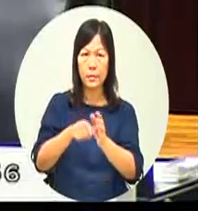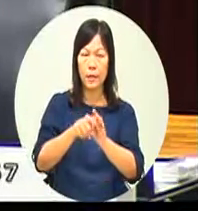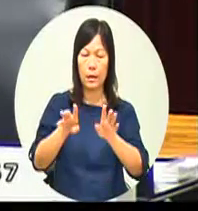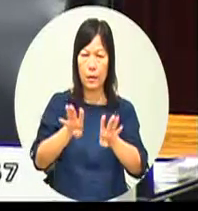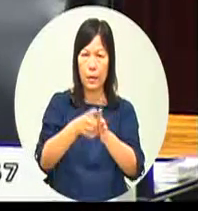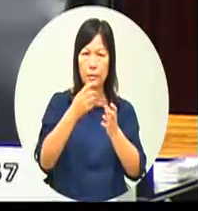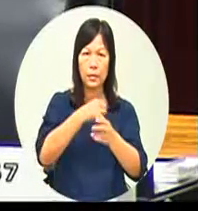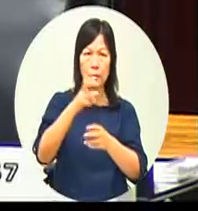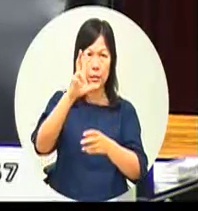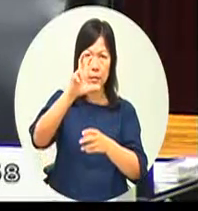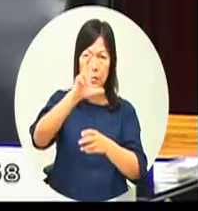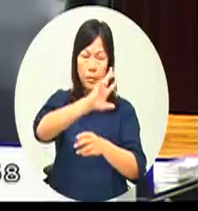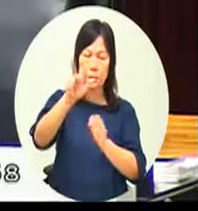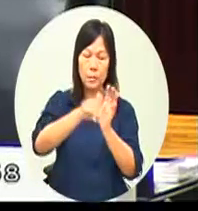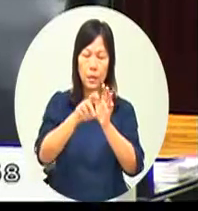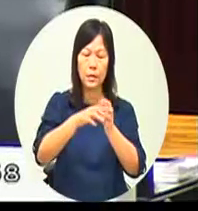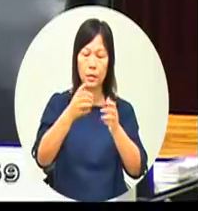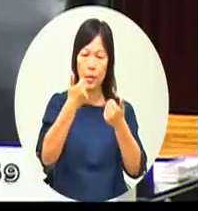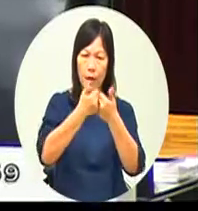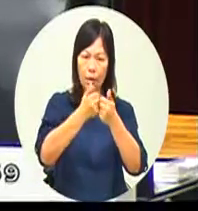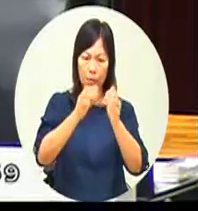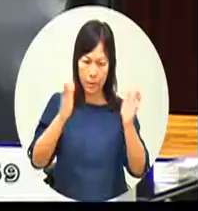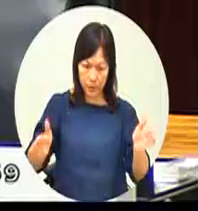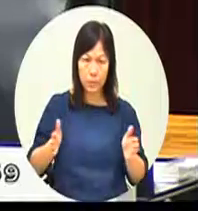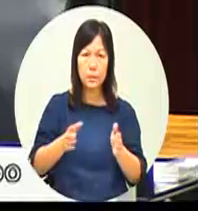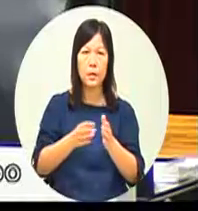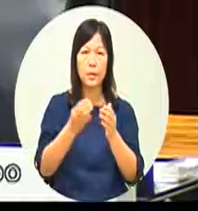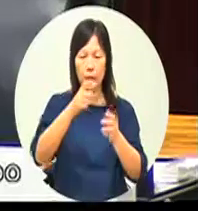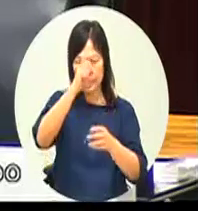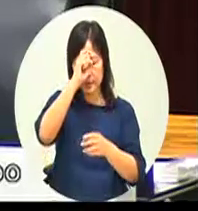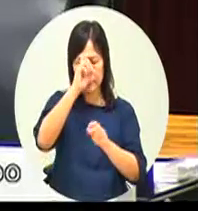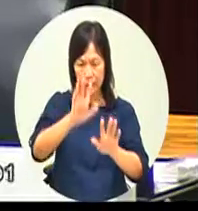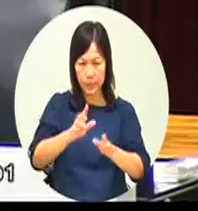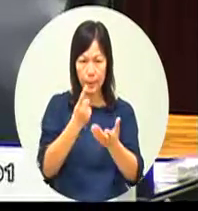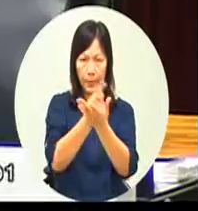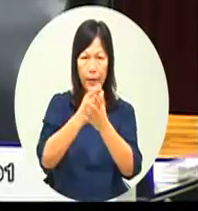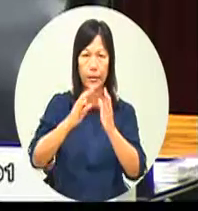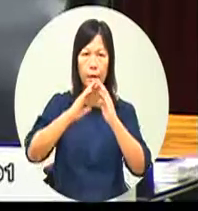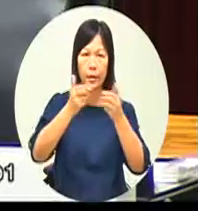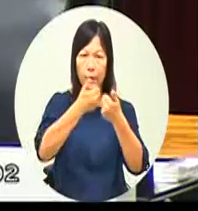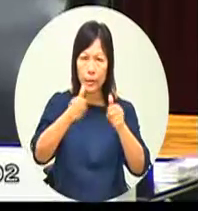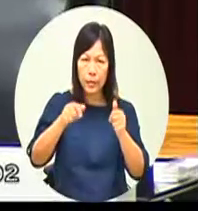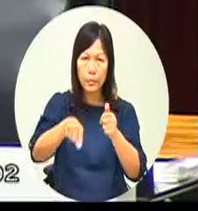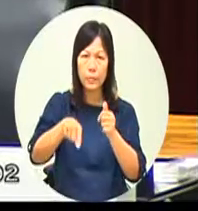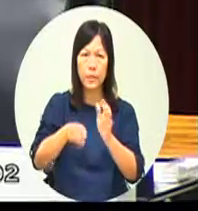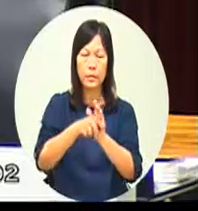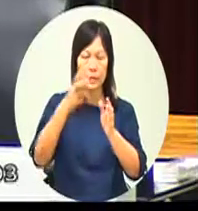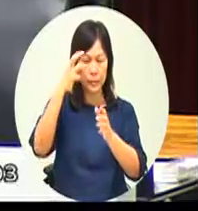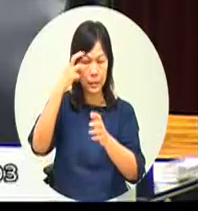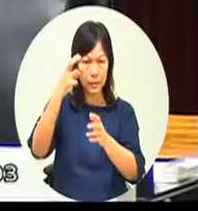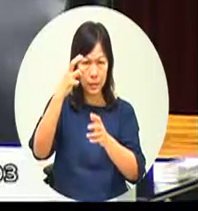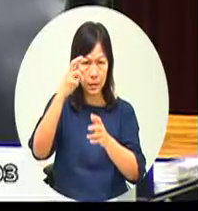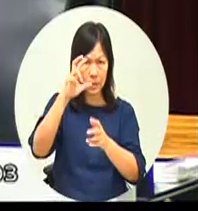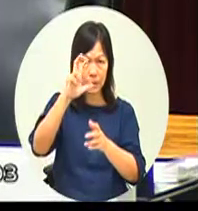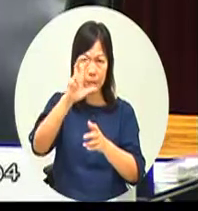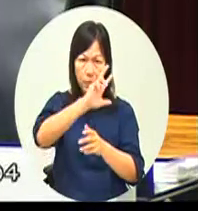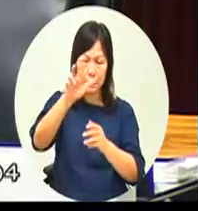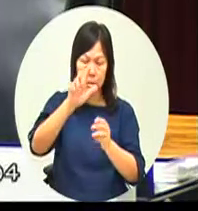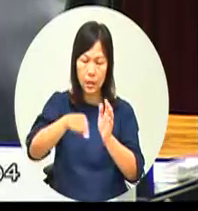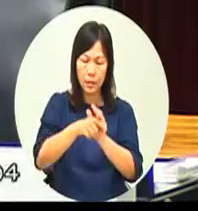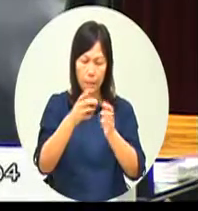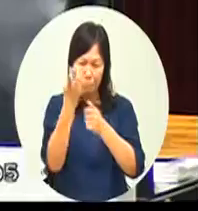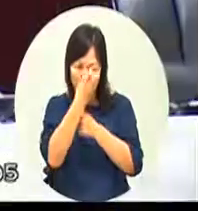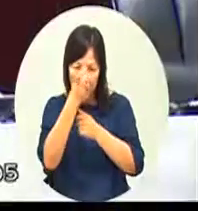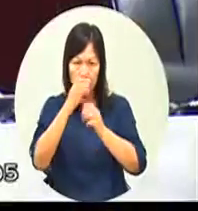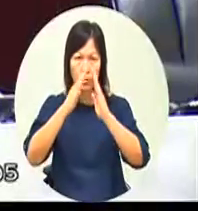开70天的议程，期许今天所有的议员在这70天里头好好的监督市